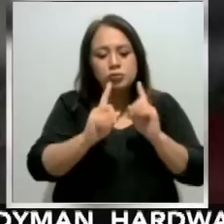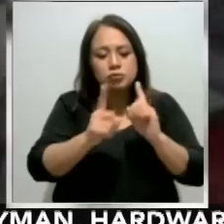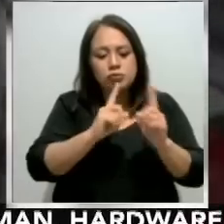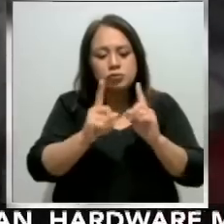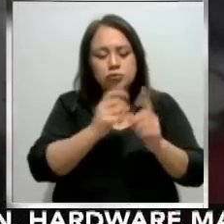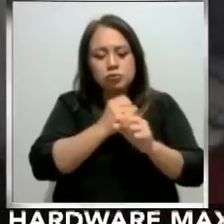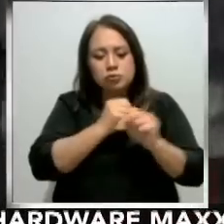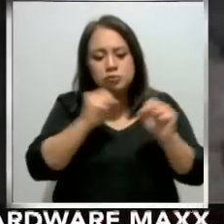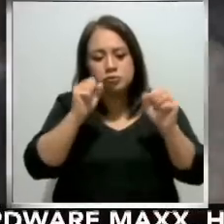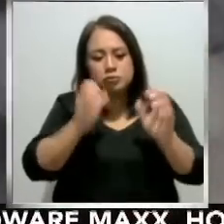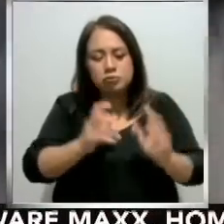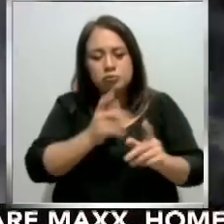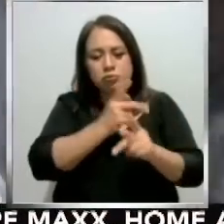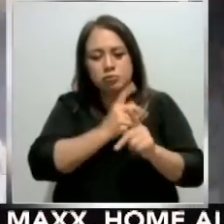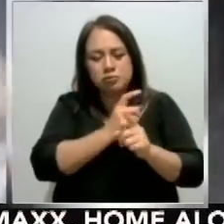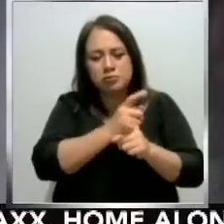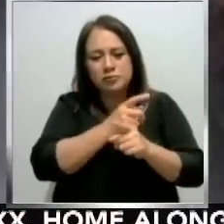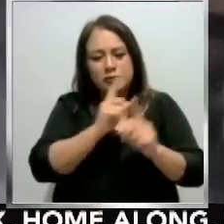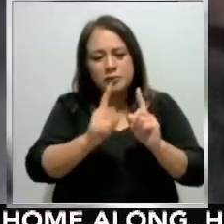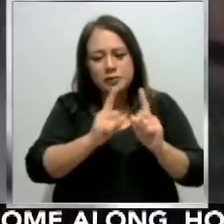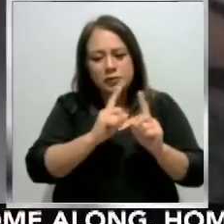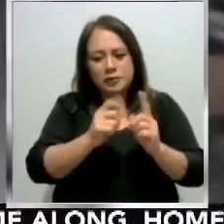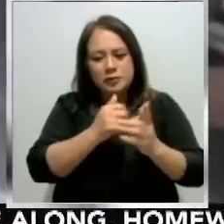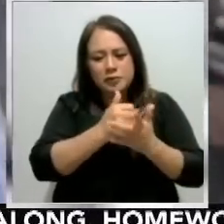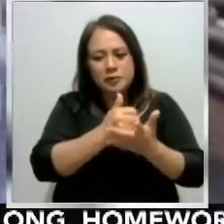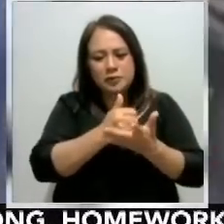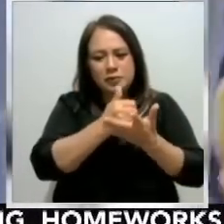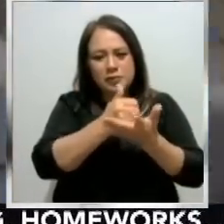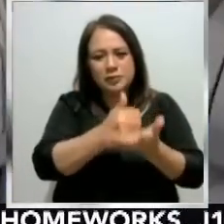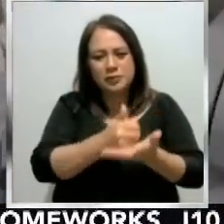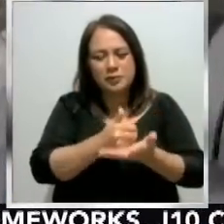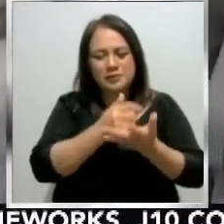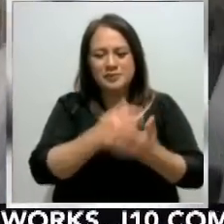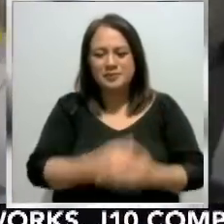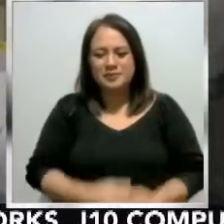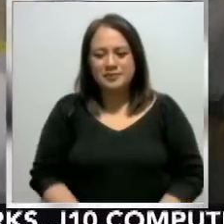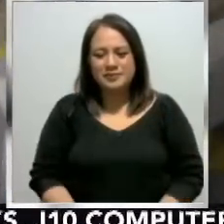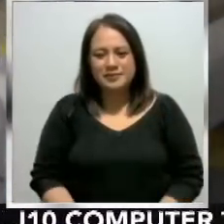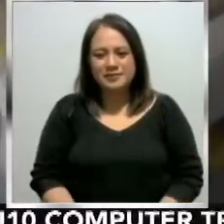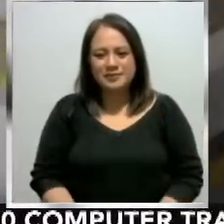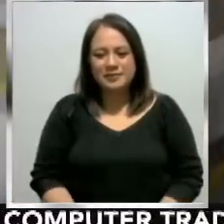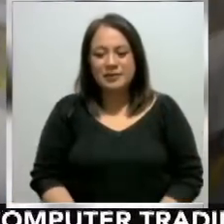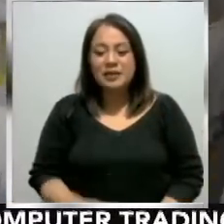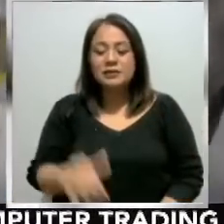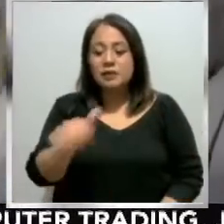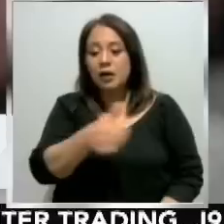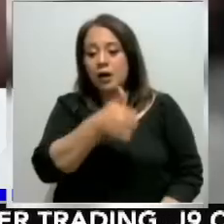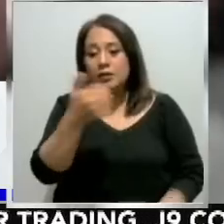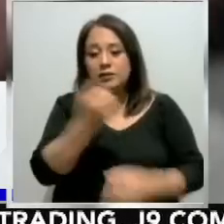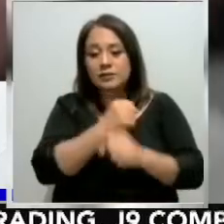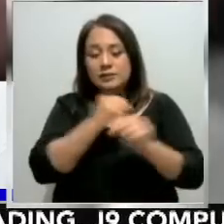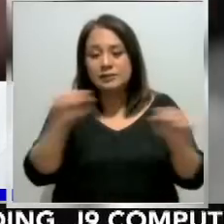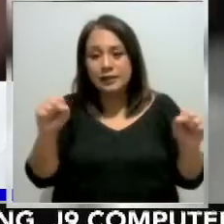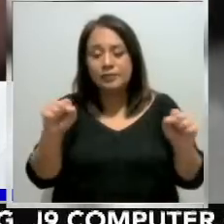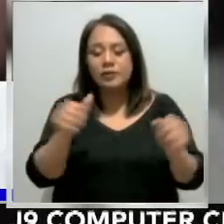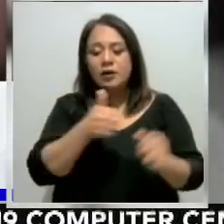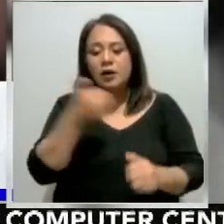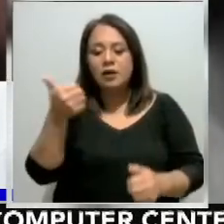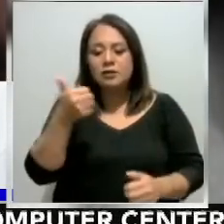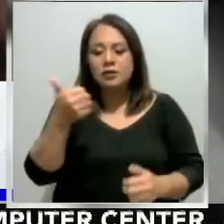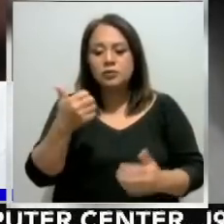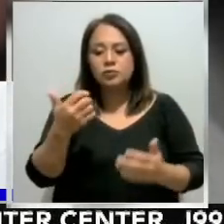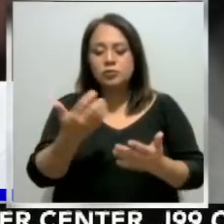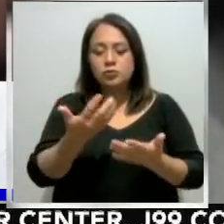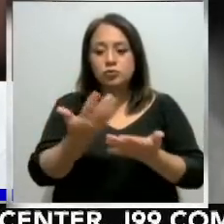kanya. Allahu Akbar. Masyaallah. Isa rin sa mga nasagip sa Jandaris ang kapapanganak lang na sanggol na